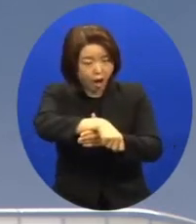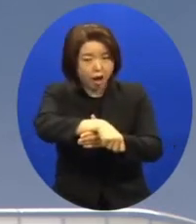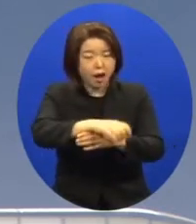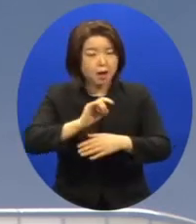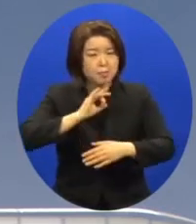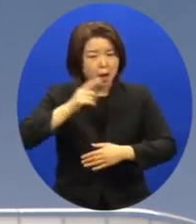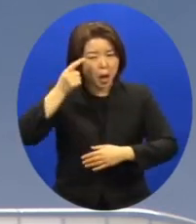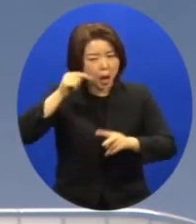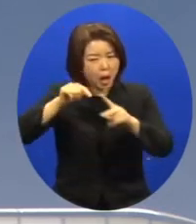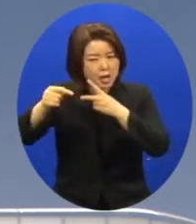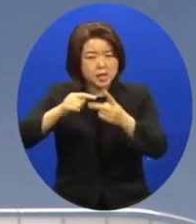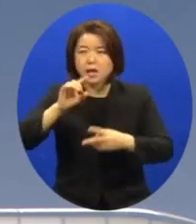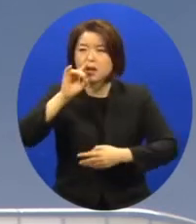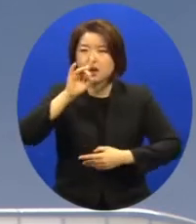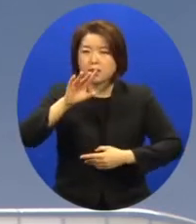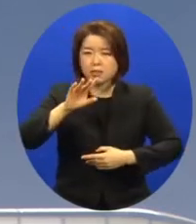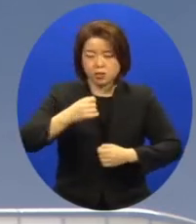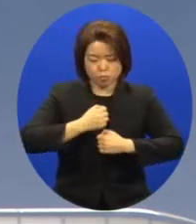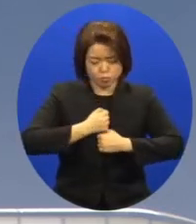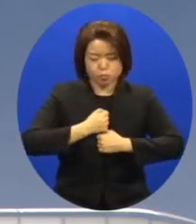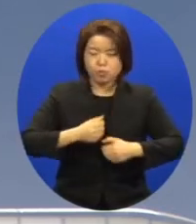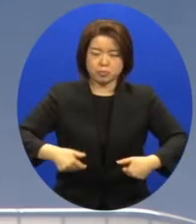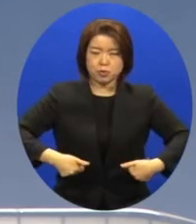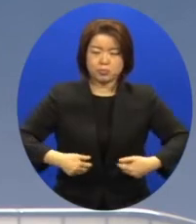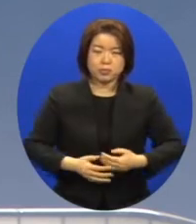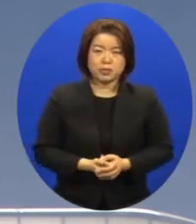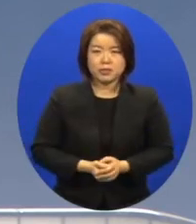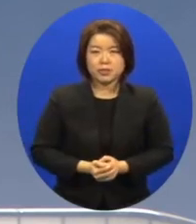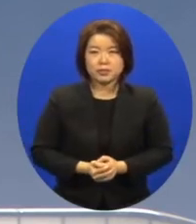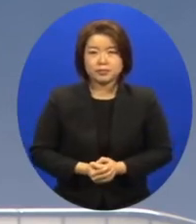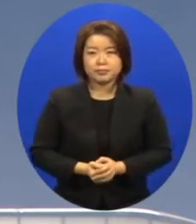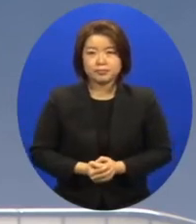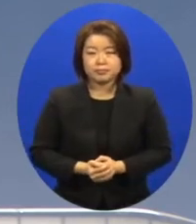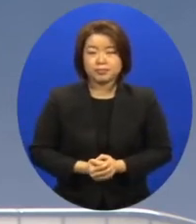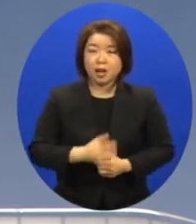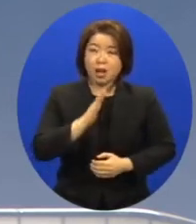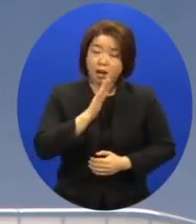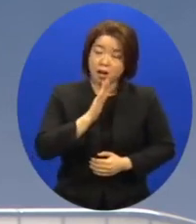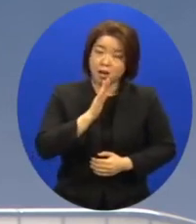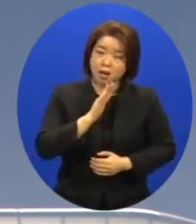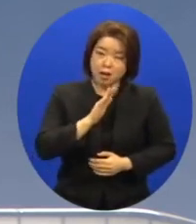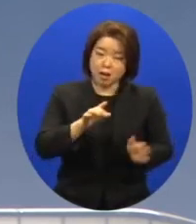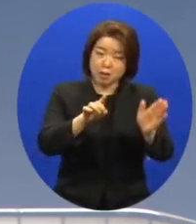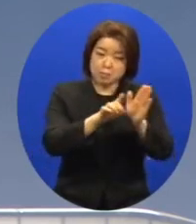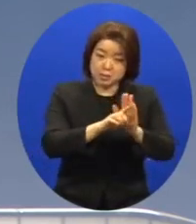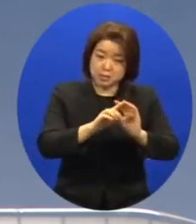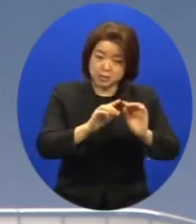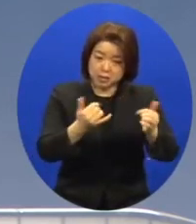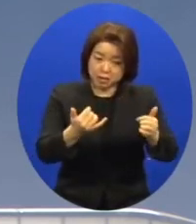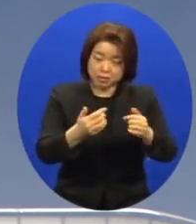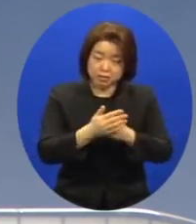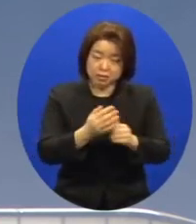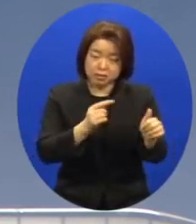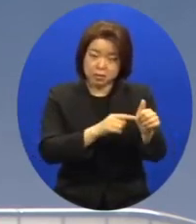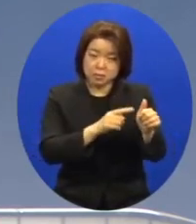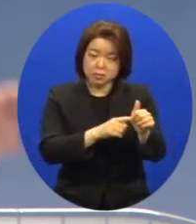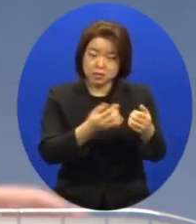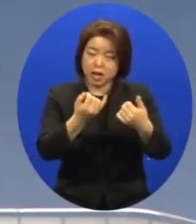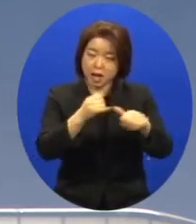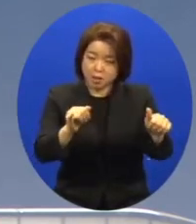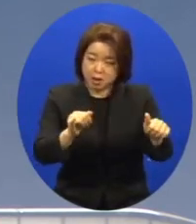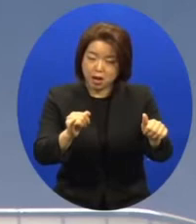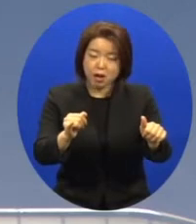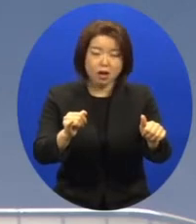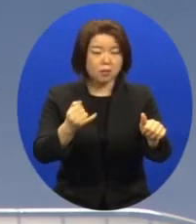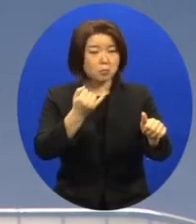받을 수 있는 것은 참 조심해야합니다 아 그러니까 부진 제 남편이 헤어지자 그러면 그러면 2월